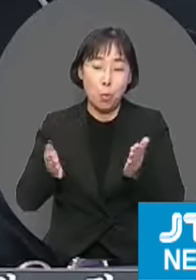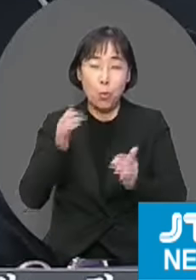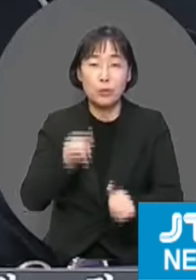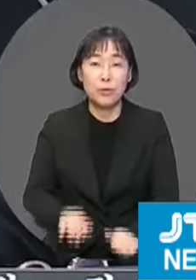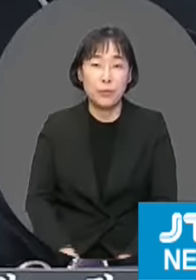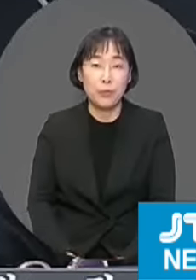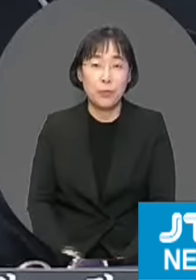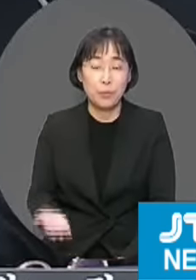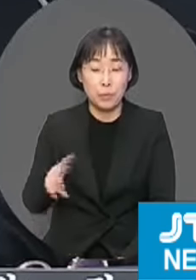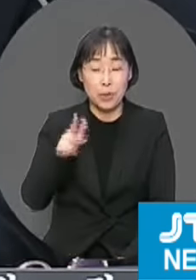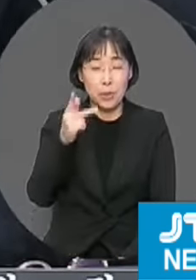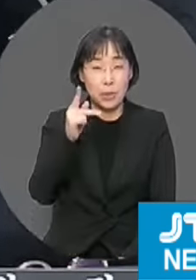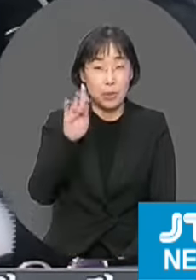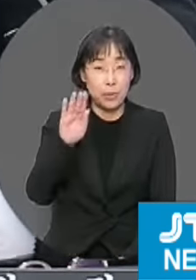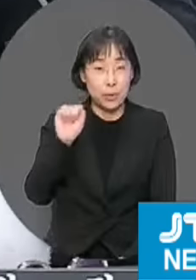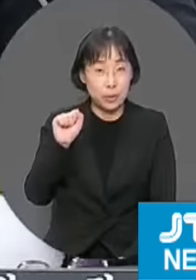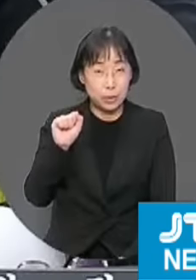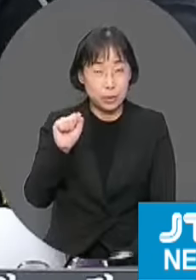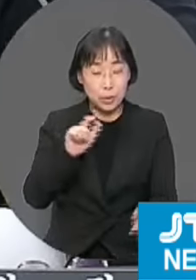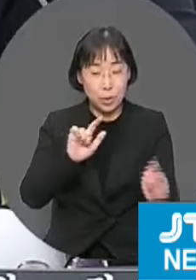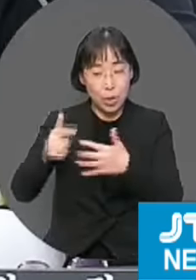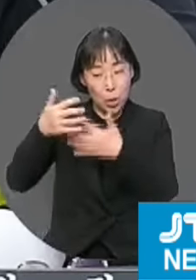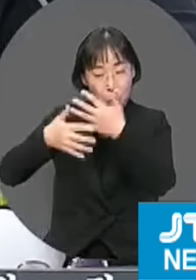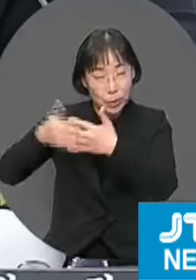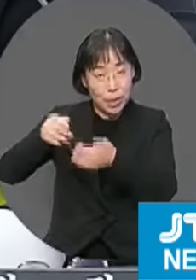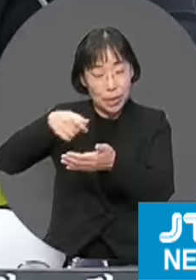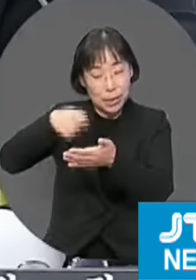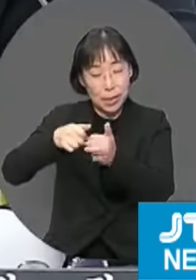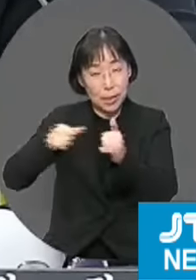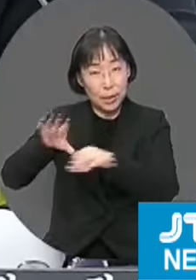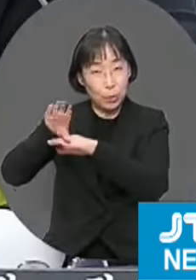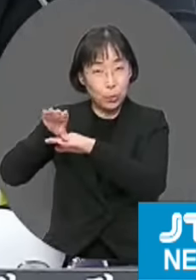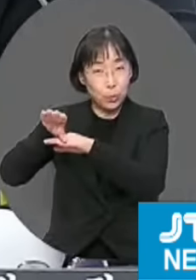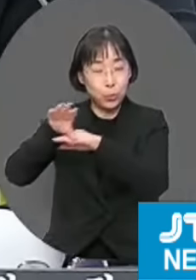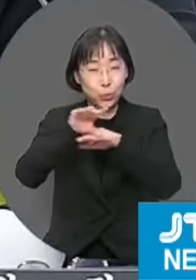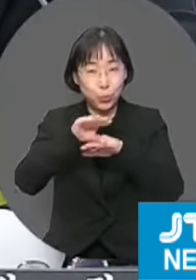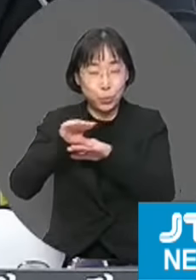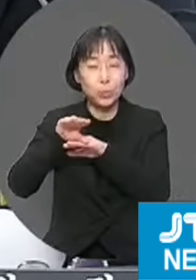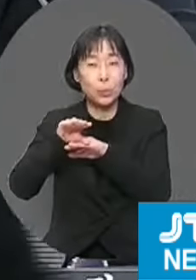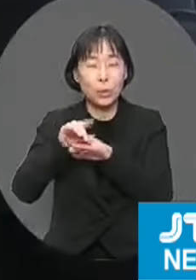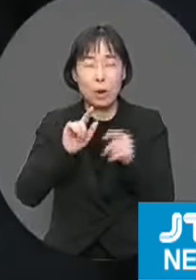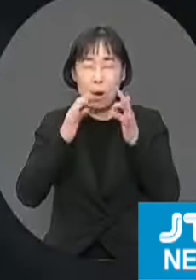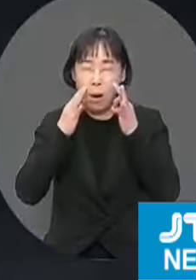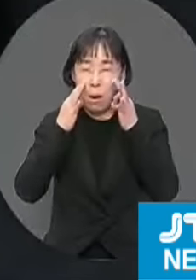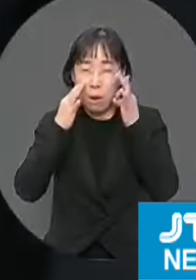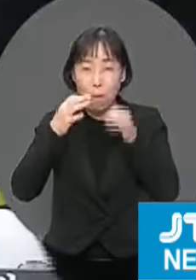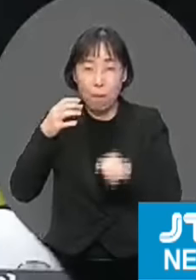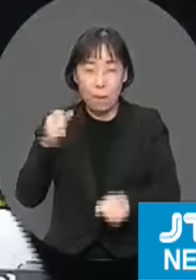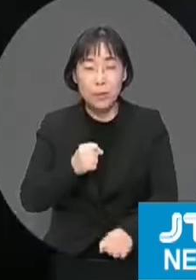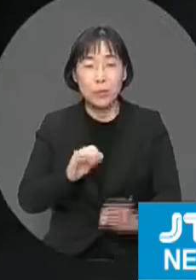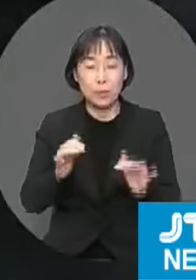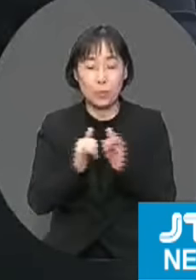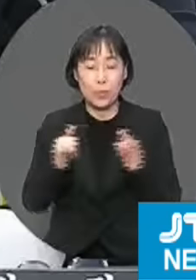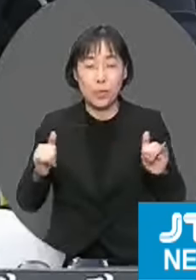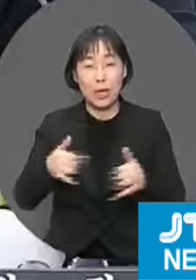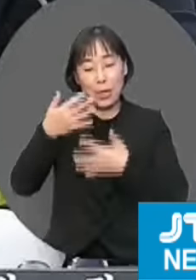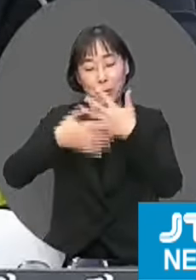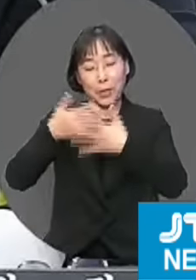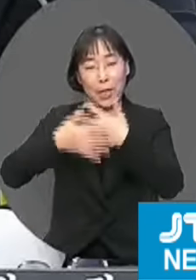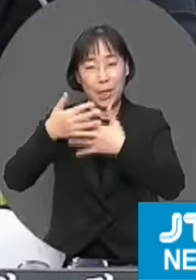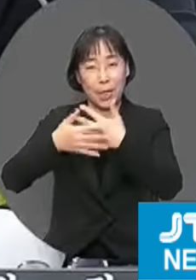지금까지 수많은 영상 기자들이라든지 아니면은 또 제작하면서 PD들이나 이런 사람 노력으로 국민들에게